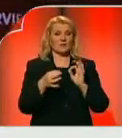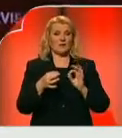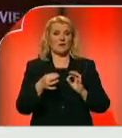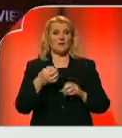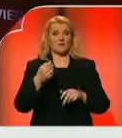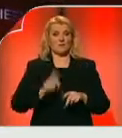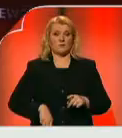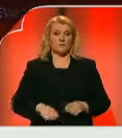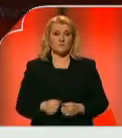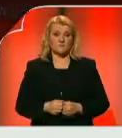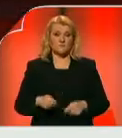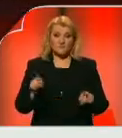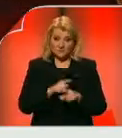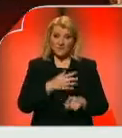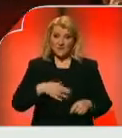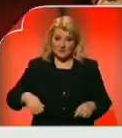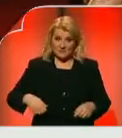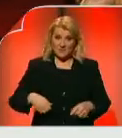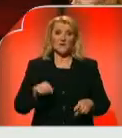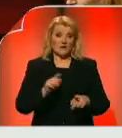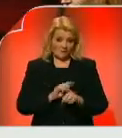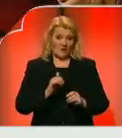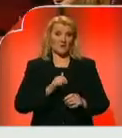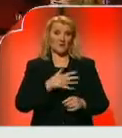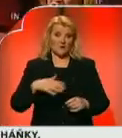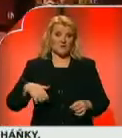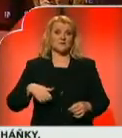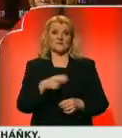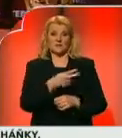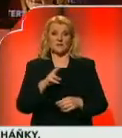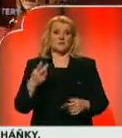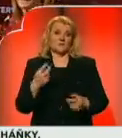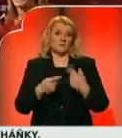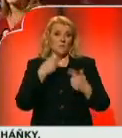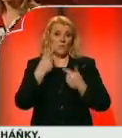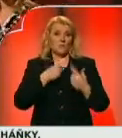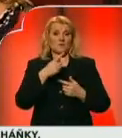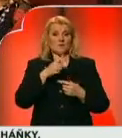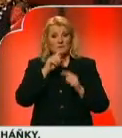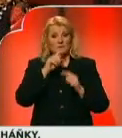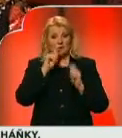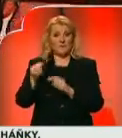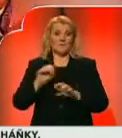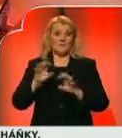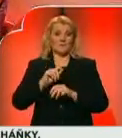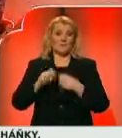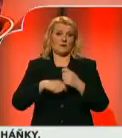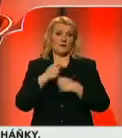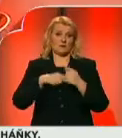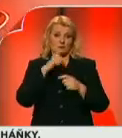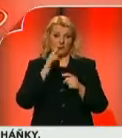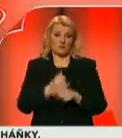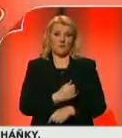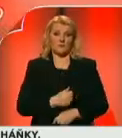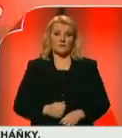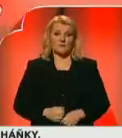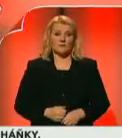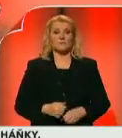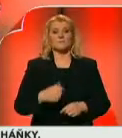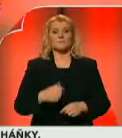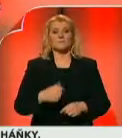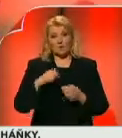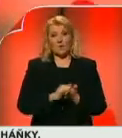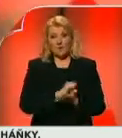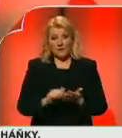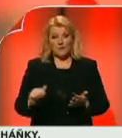i u ministrů. I u ministrů, že řeknou něco, co potom mohou říci, že to zkreslila média. Samozřejmě, ale znovu říkám,